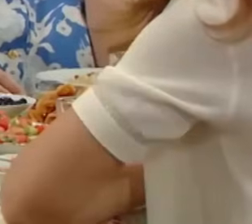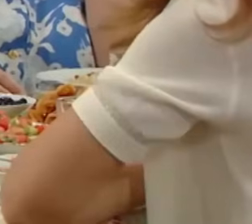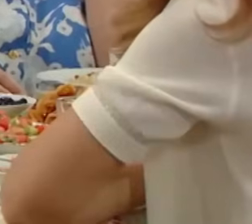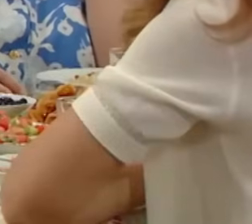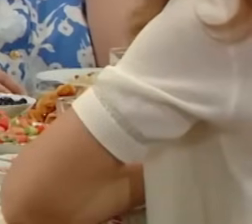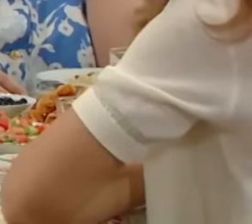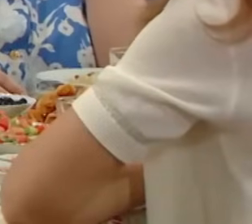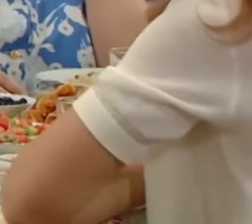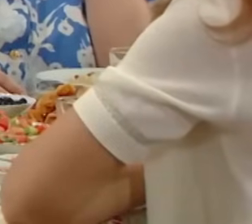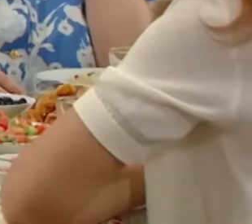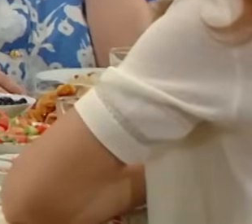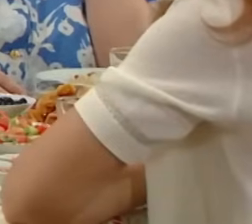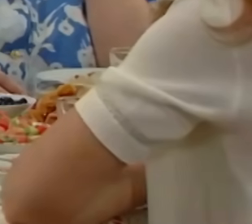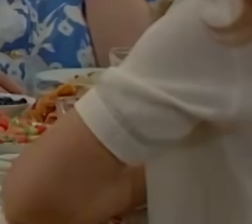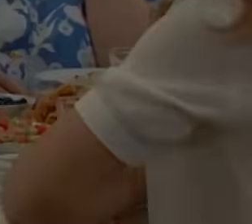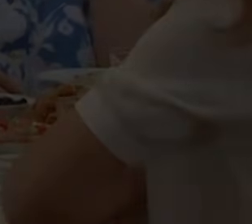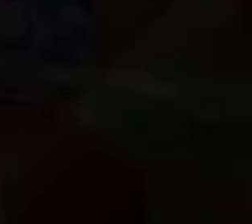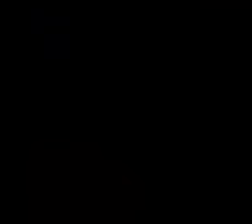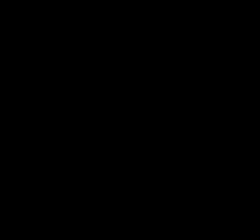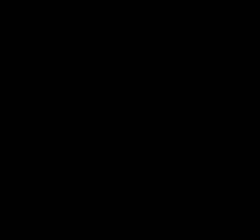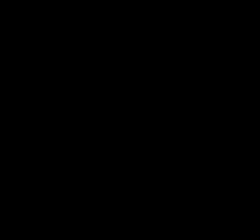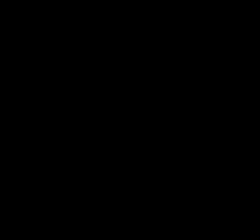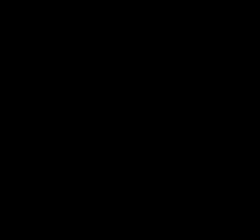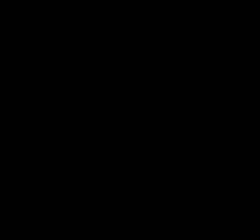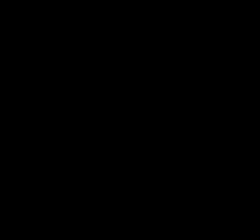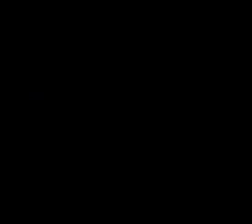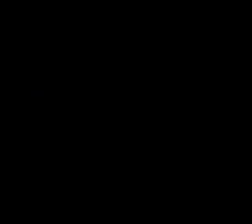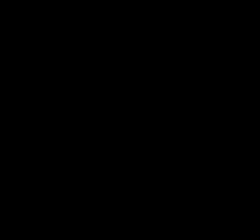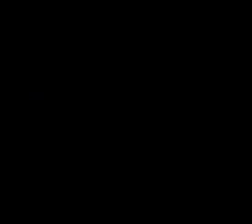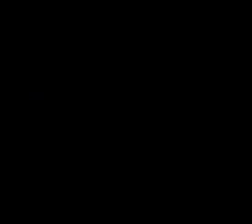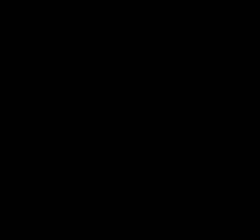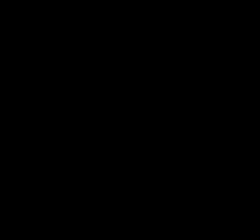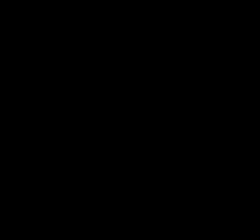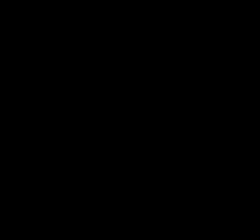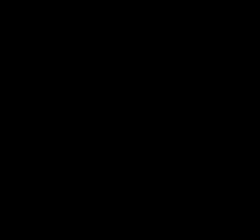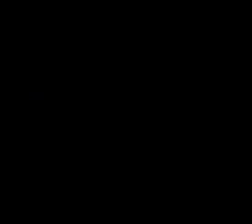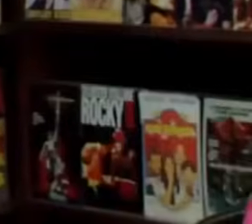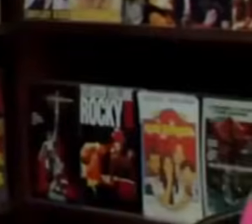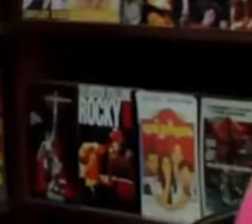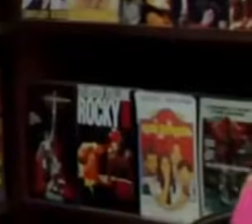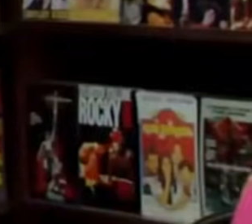yaptım. Nazlı doğurmuş. Karanlık gökyüzünde hilal ay.